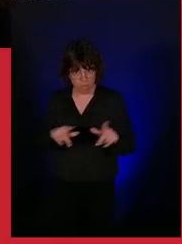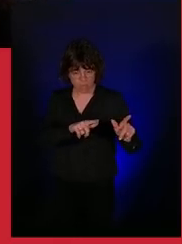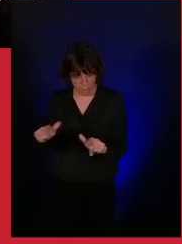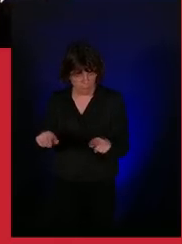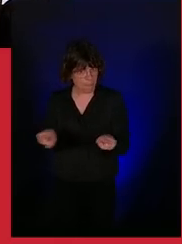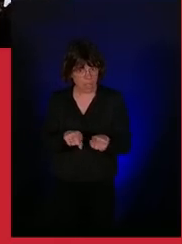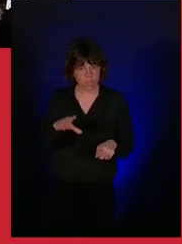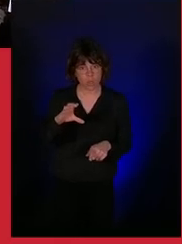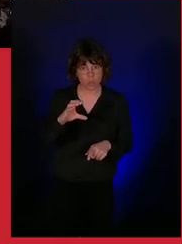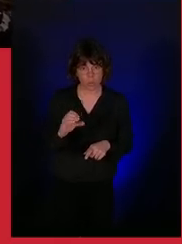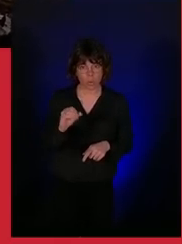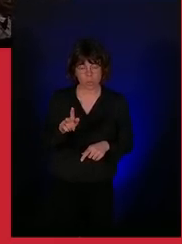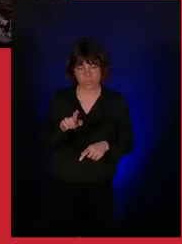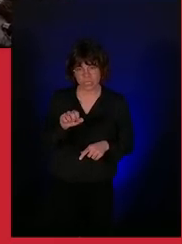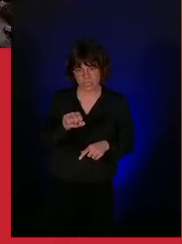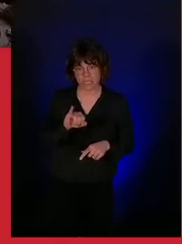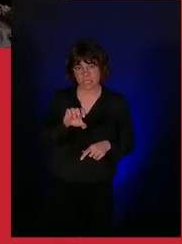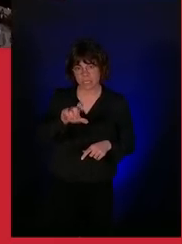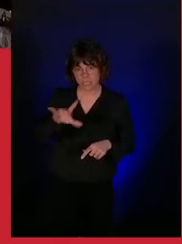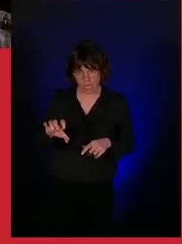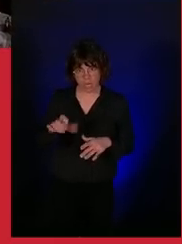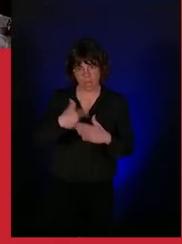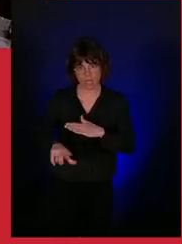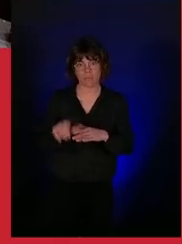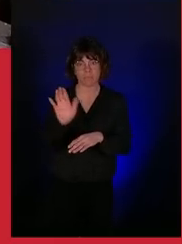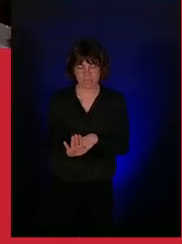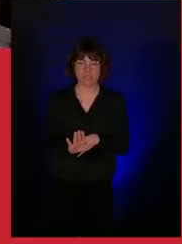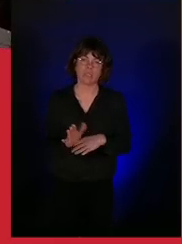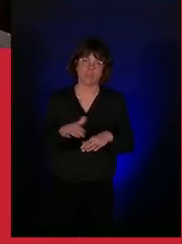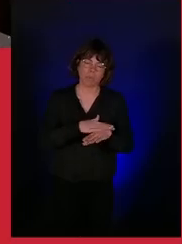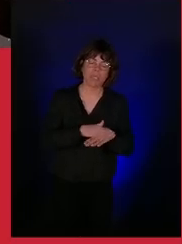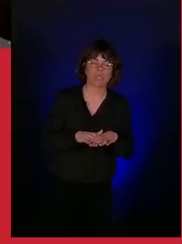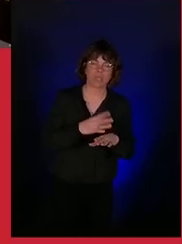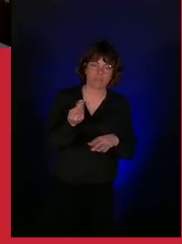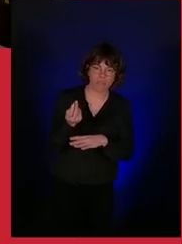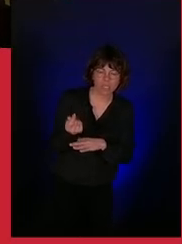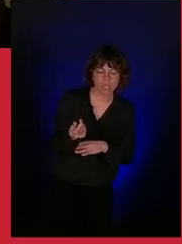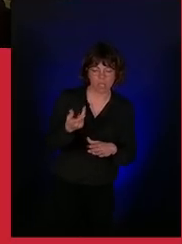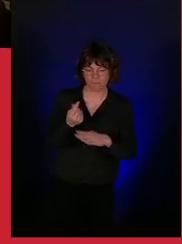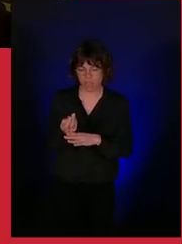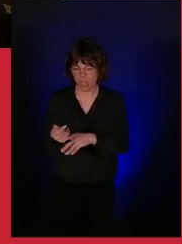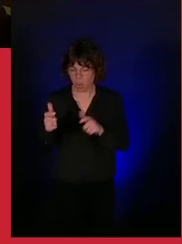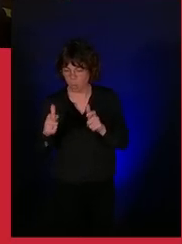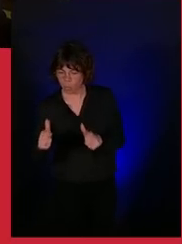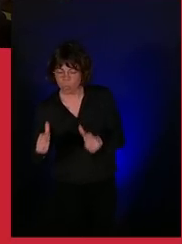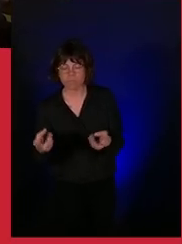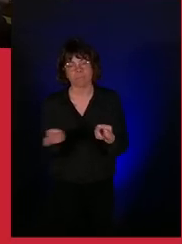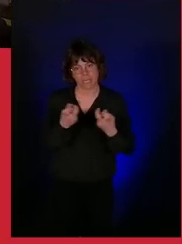le Cogiciel, la politique financière, la commission financière de contrôle, par